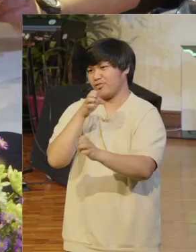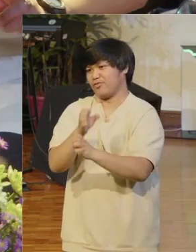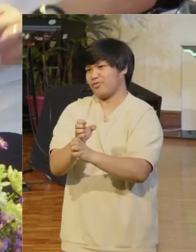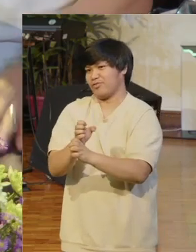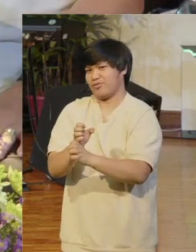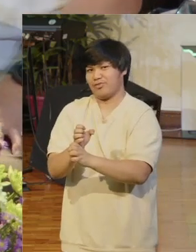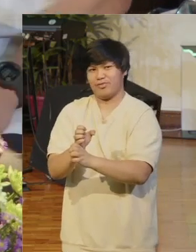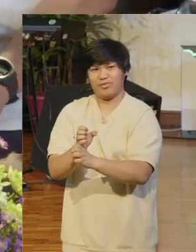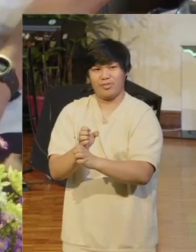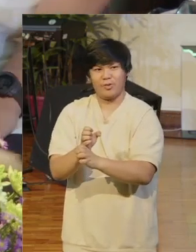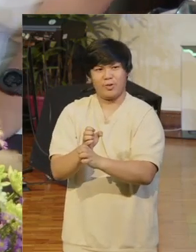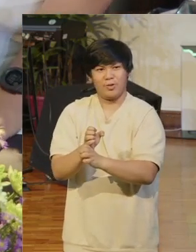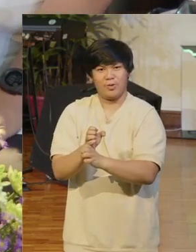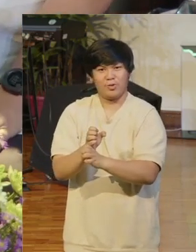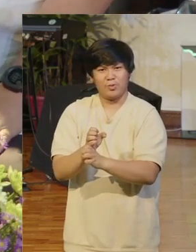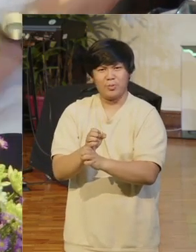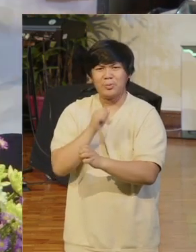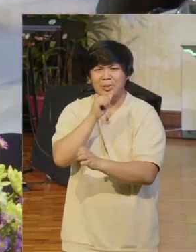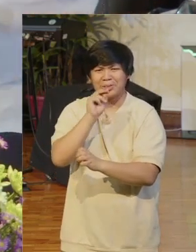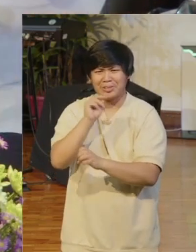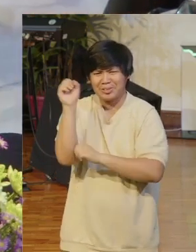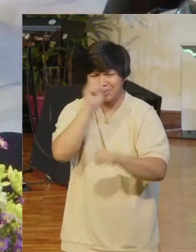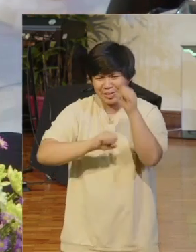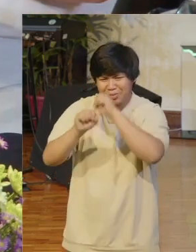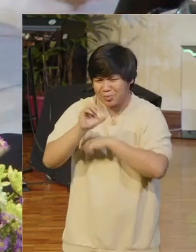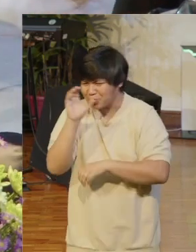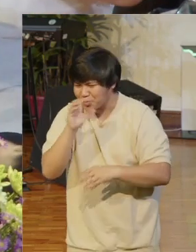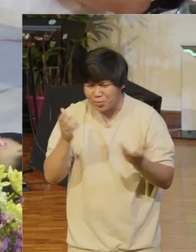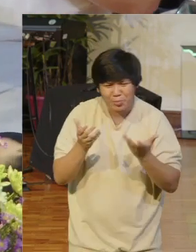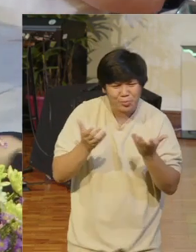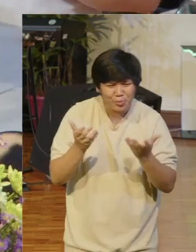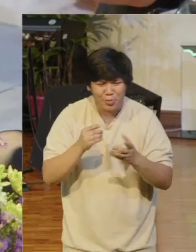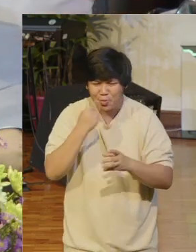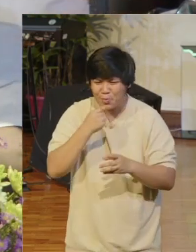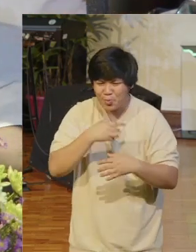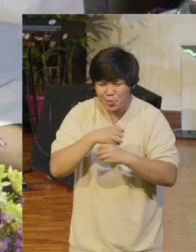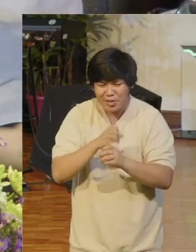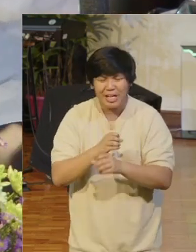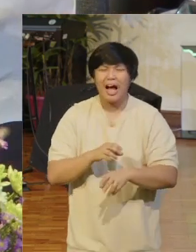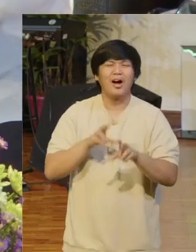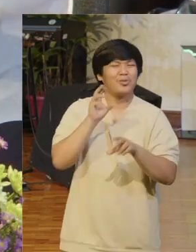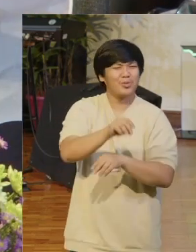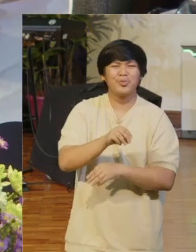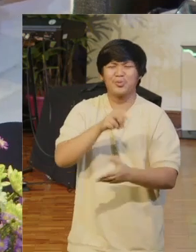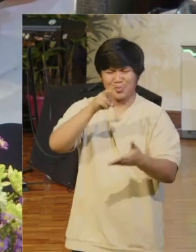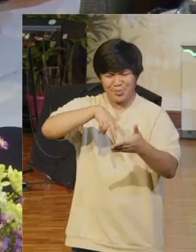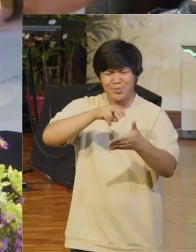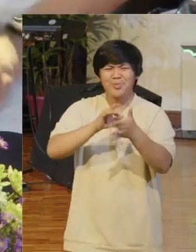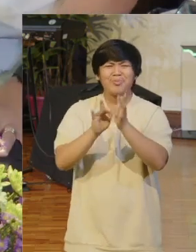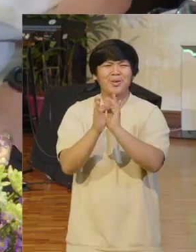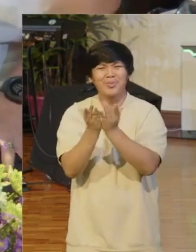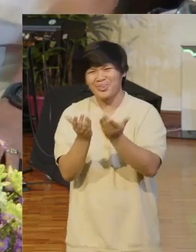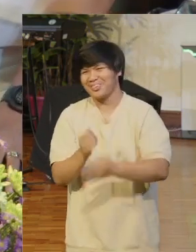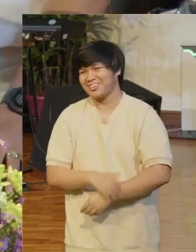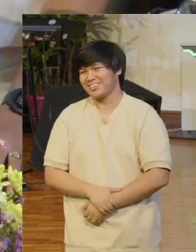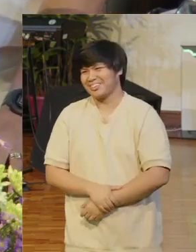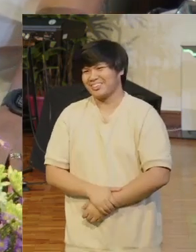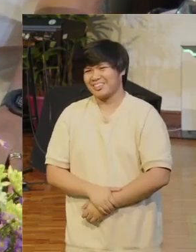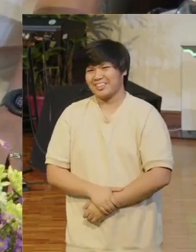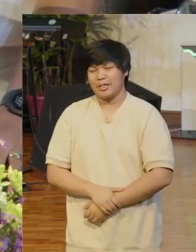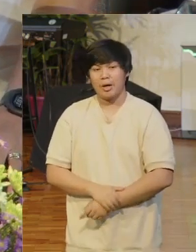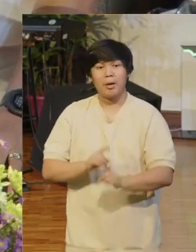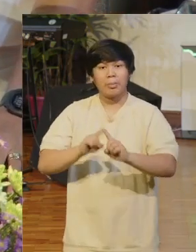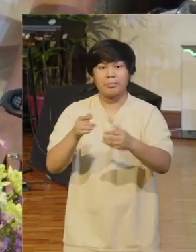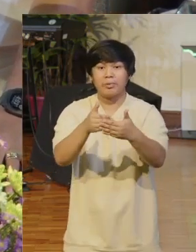Alam niyo pa kung anong ginawa ng Diyos bago niya inumpisahan, bago niya nilikha ang lahat. Alam mo ang isang ginawa